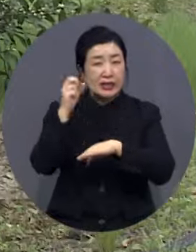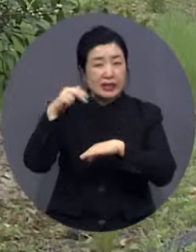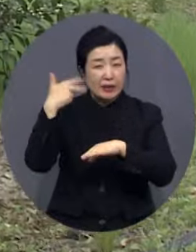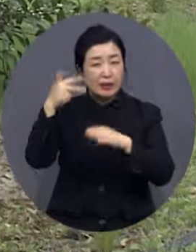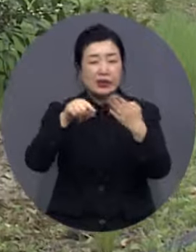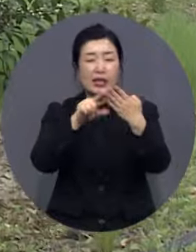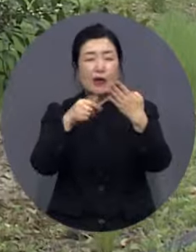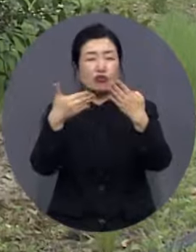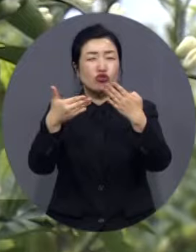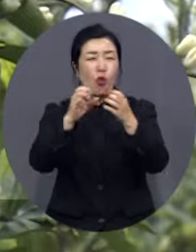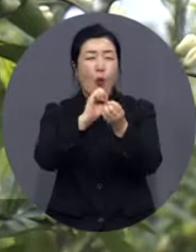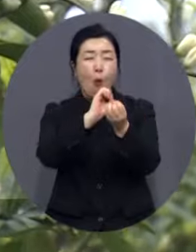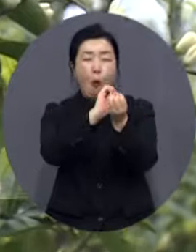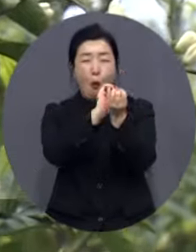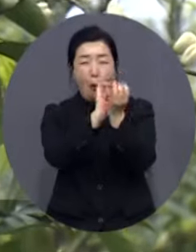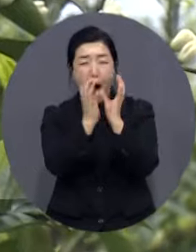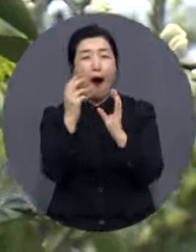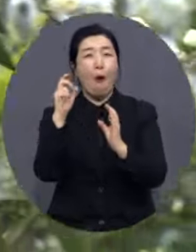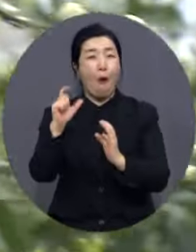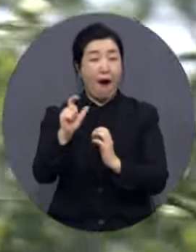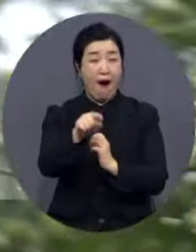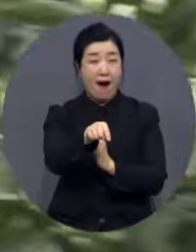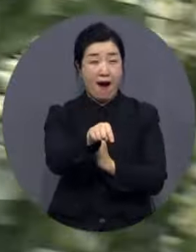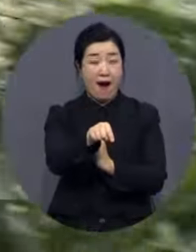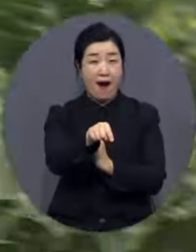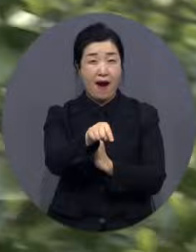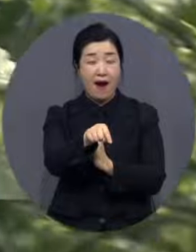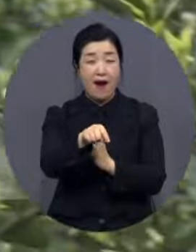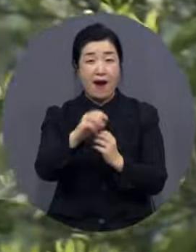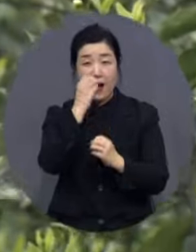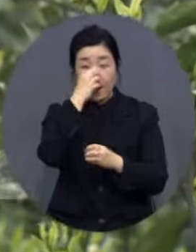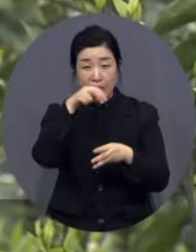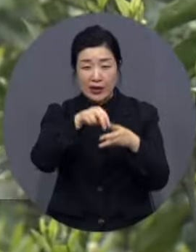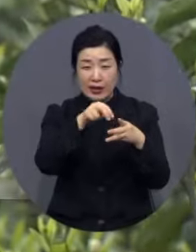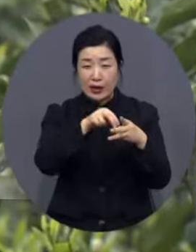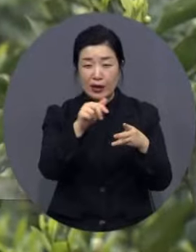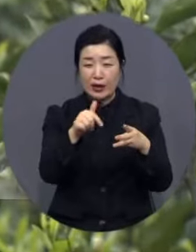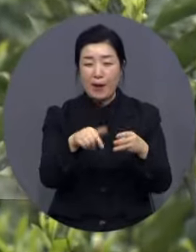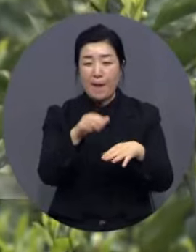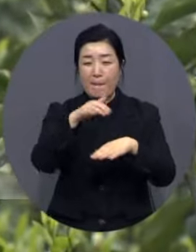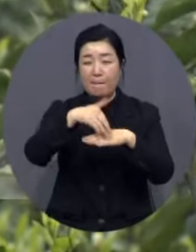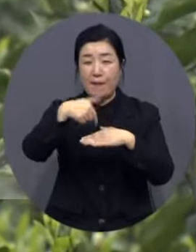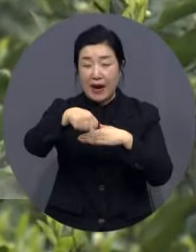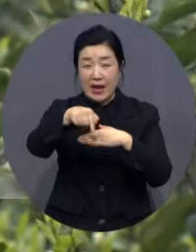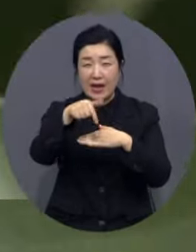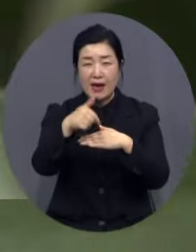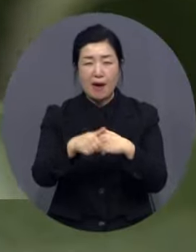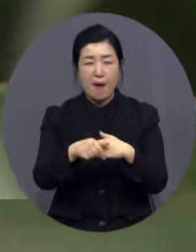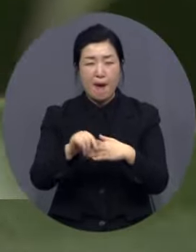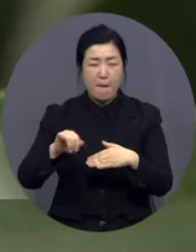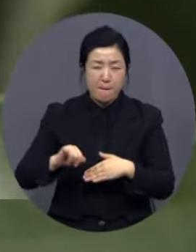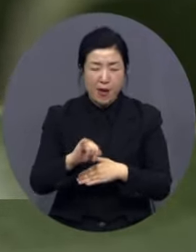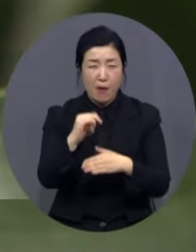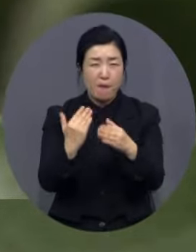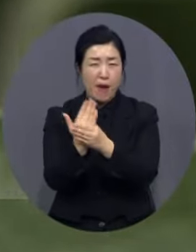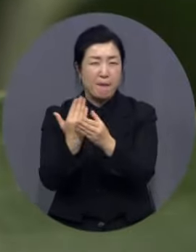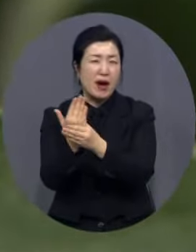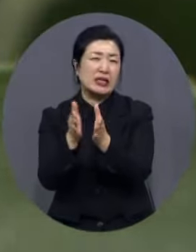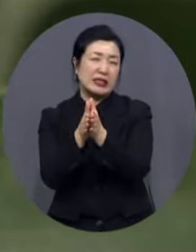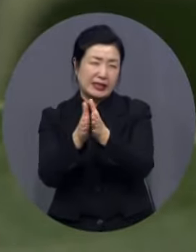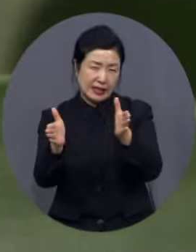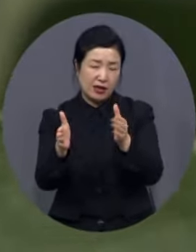것으로 예상했습니다 연구센터는 노지 감귤에 꽃이 피는 시기에 병충 피해가 발생하기